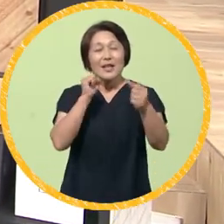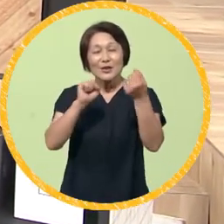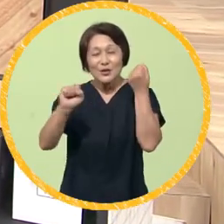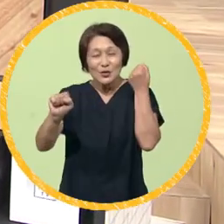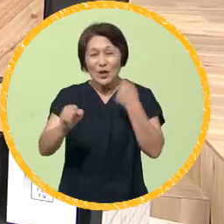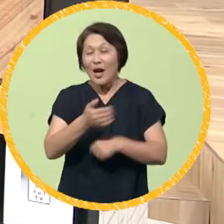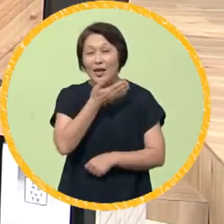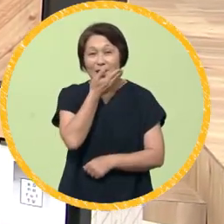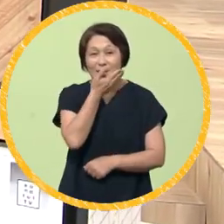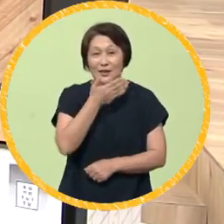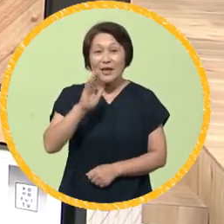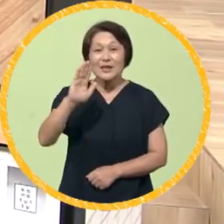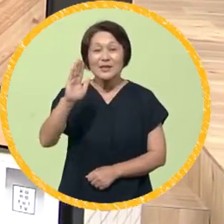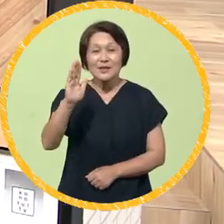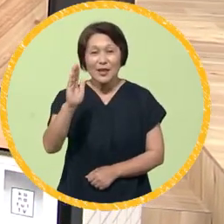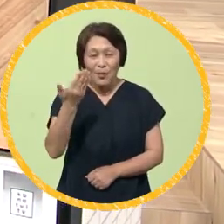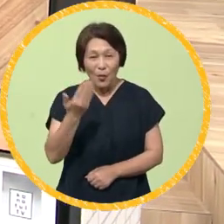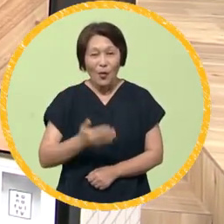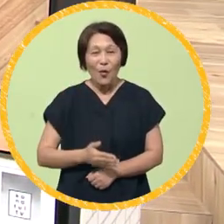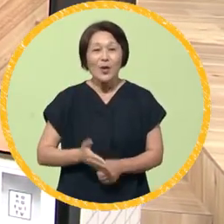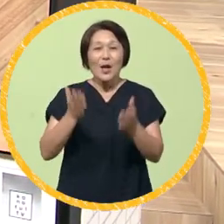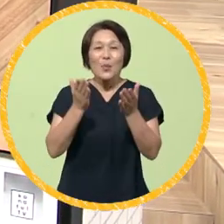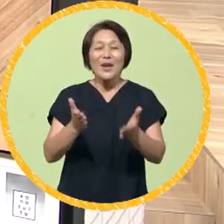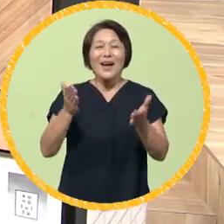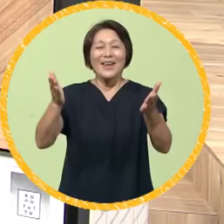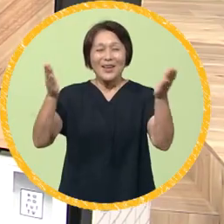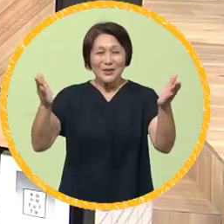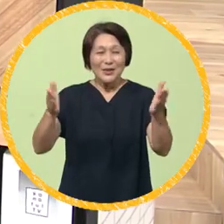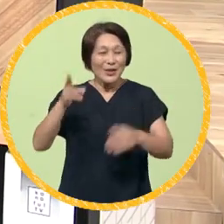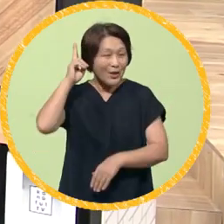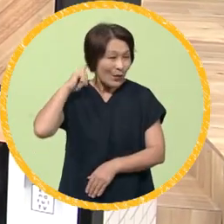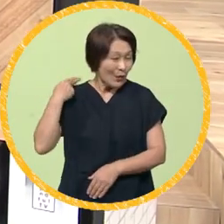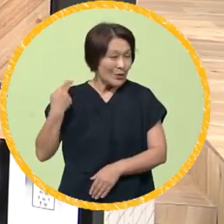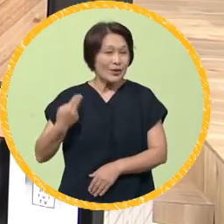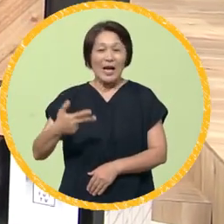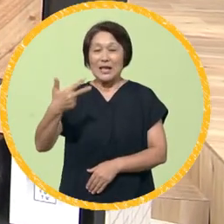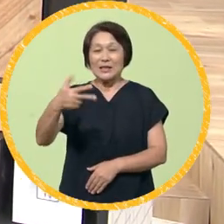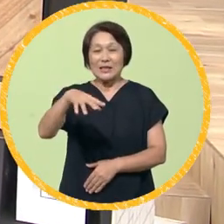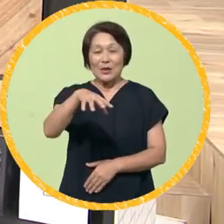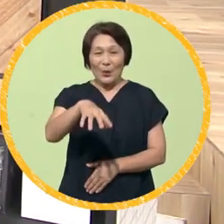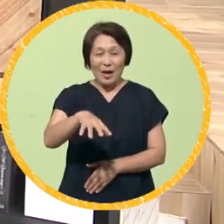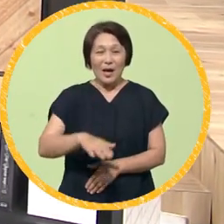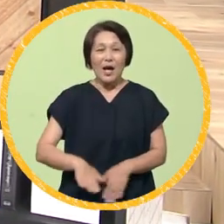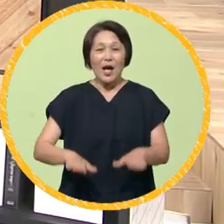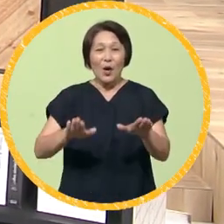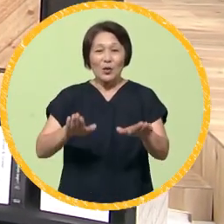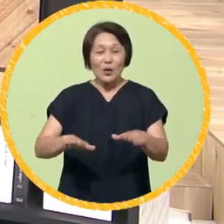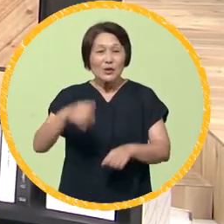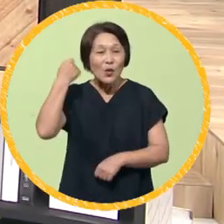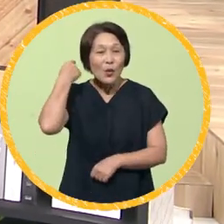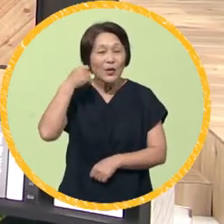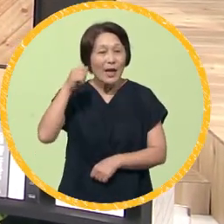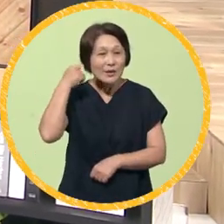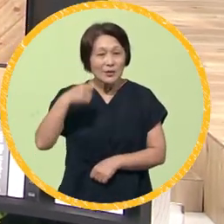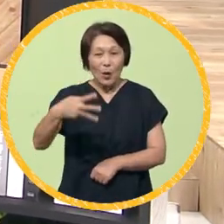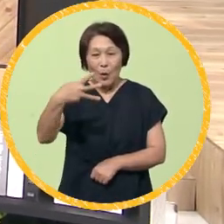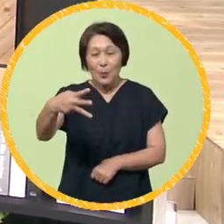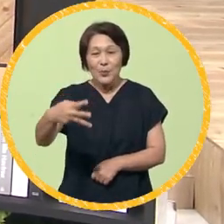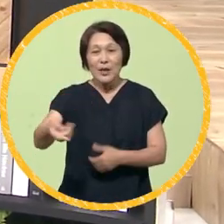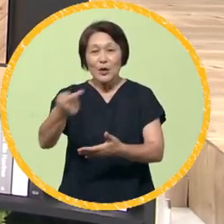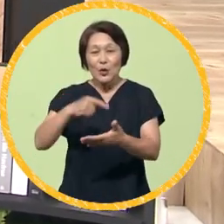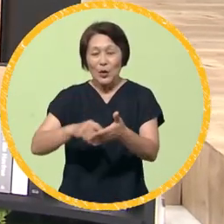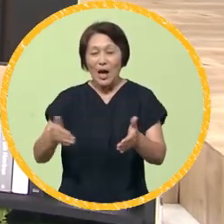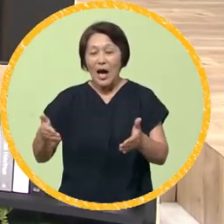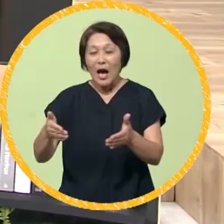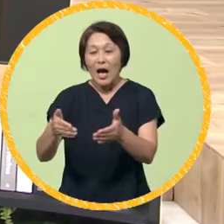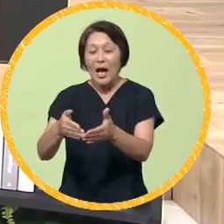きいんですけれども、まあ、それで盛り上げようとしているこの横須賀市なんですが、はいはい、この夏ですね横須賀と三浦半島を盛り上げる